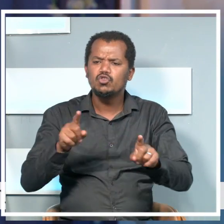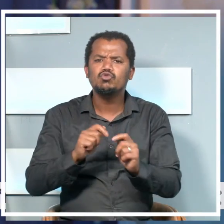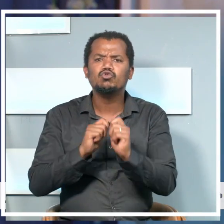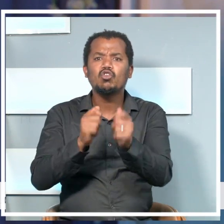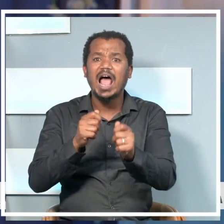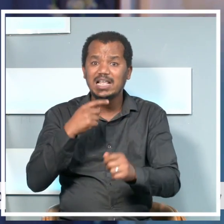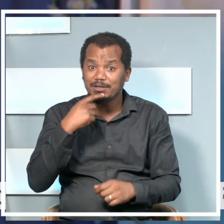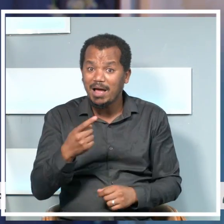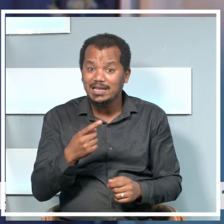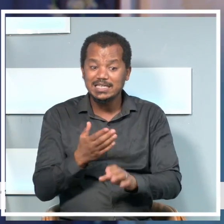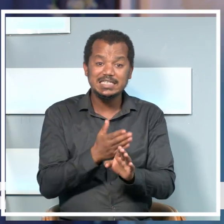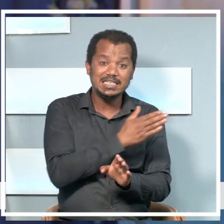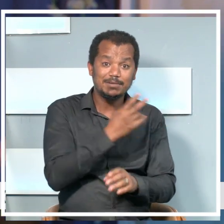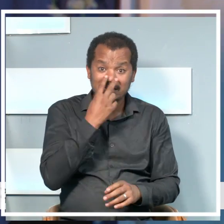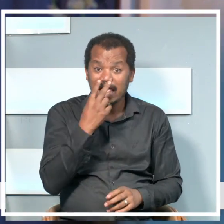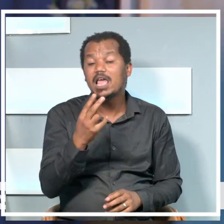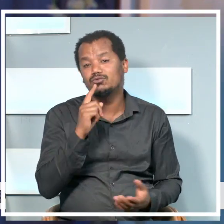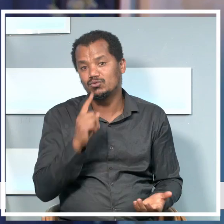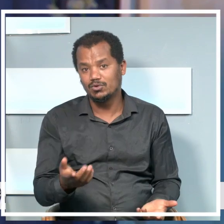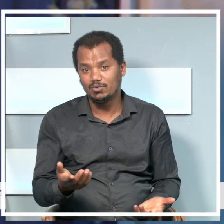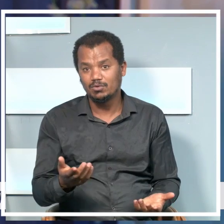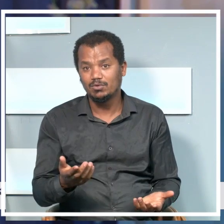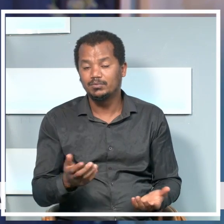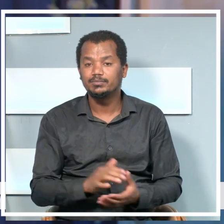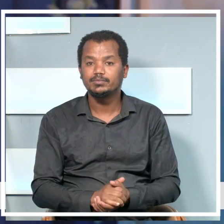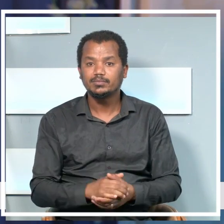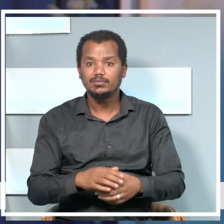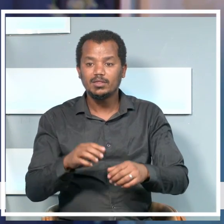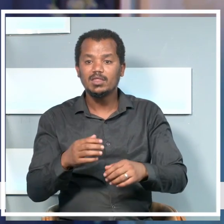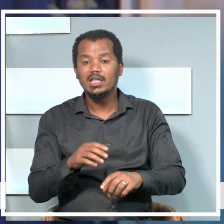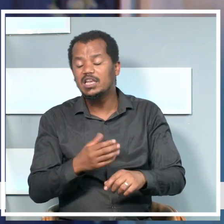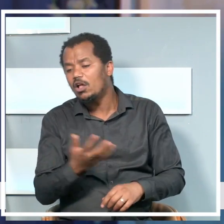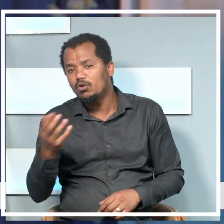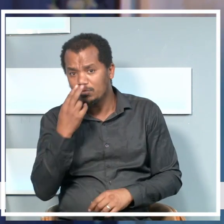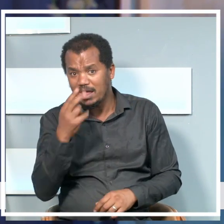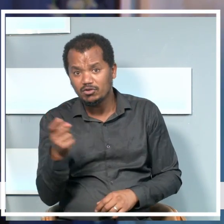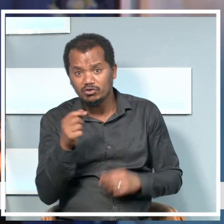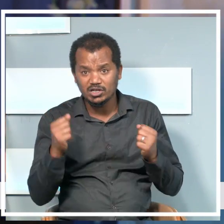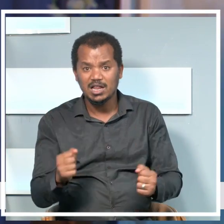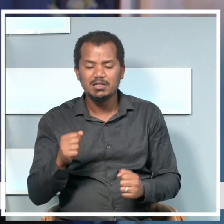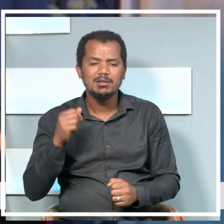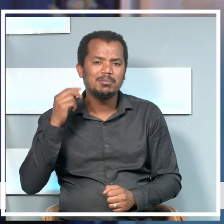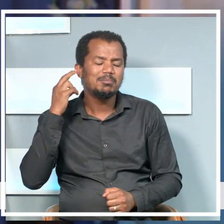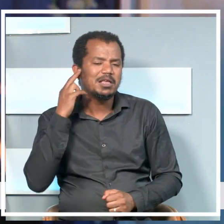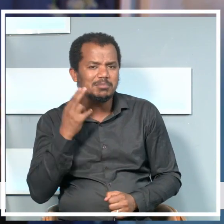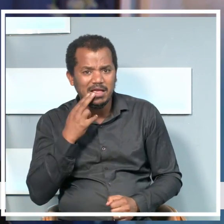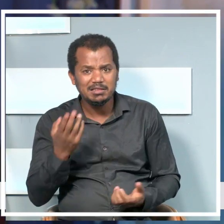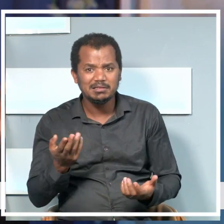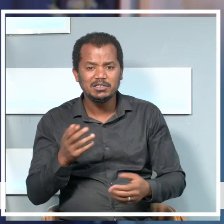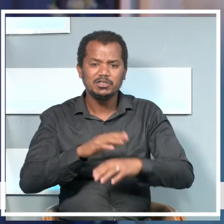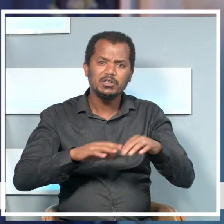ስለዚህ ልዩ ስጦታ ሲባል እንግዲህ ቀደም እንዳያችሁት እግሩ ማየት ሊሆን ይችላል፣ እጁ